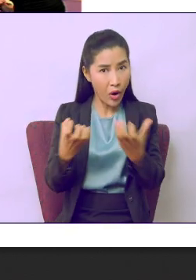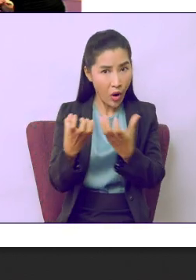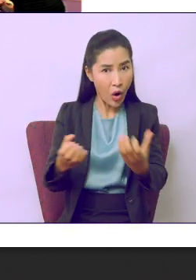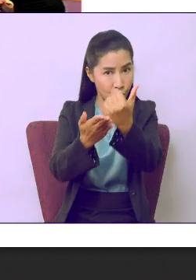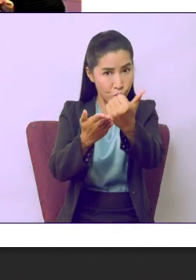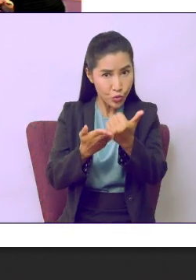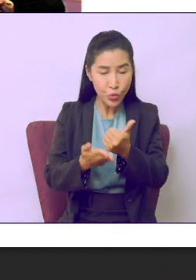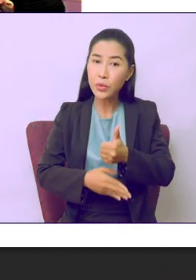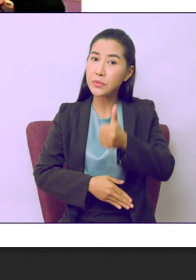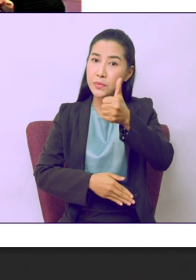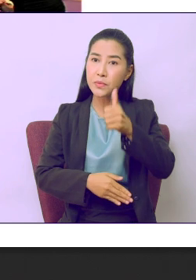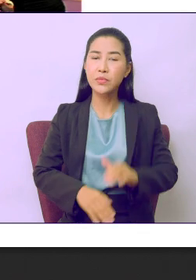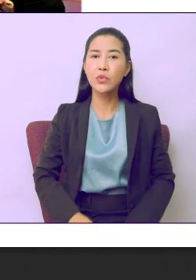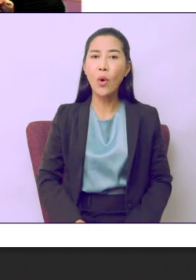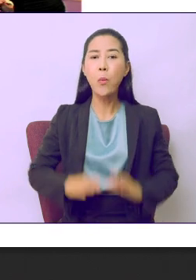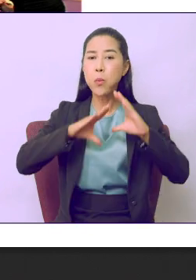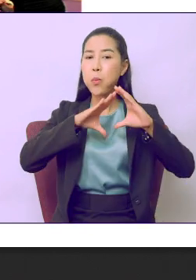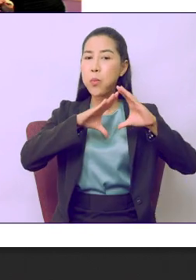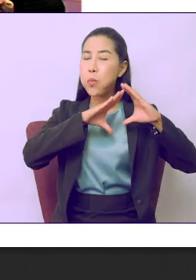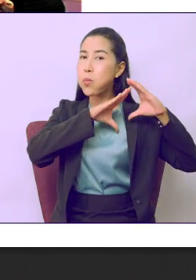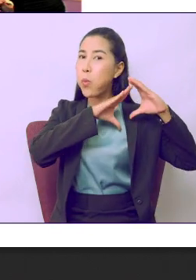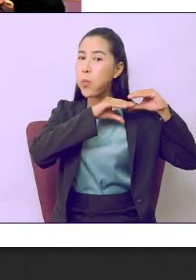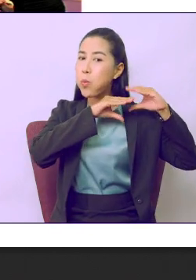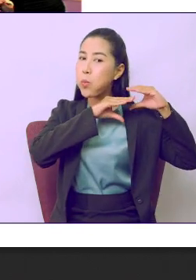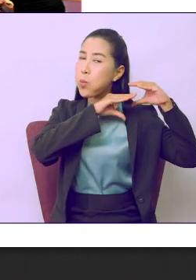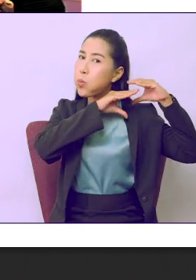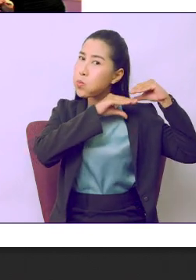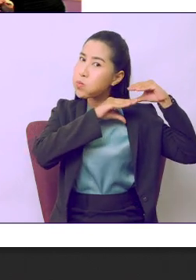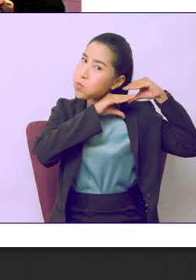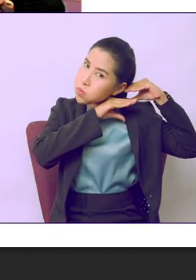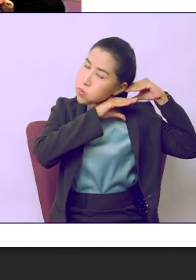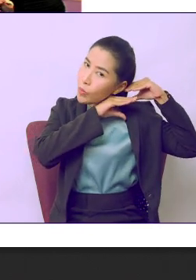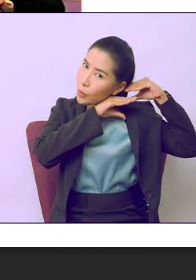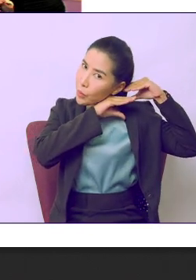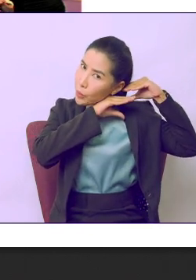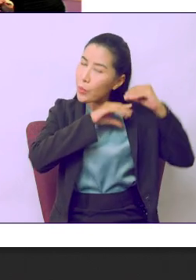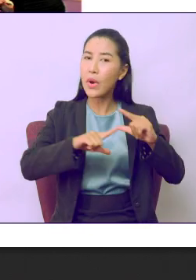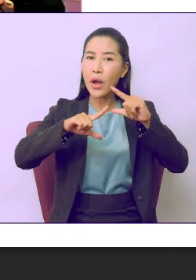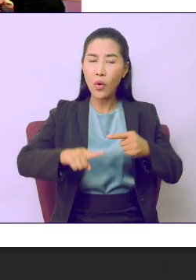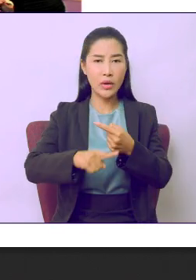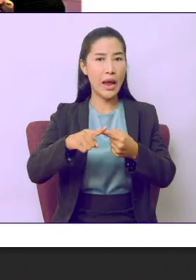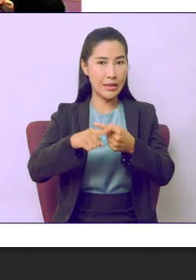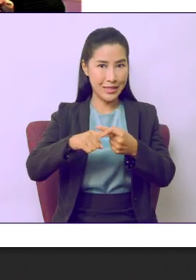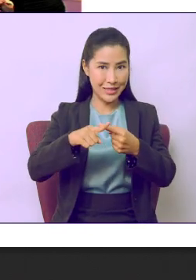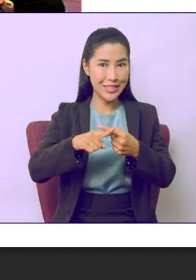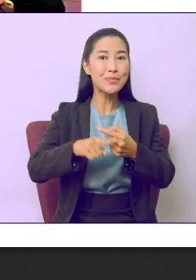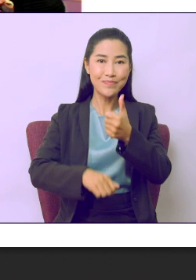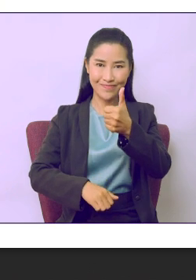ครับได้นะครับอ่าพวกหมอนรองนะครับเพื่อลดการเสี่ยงในการบาดเจ็บนะ